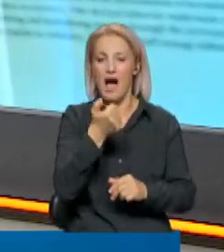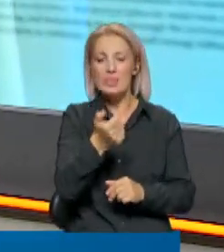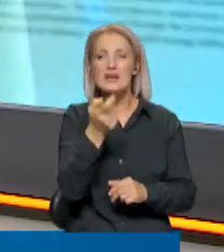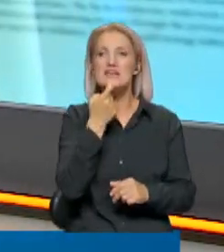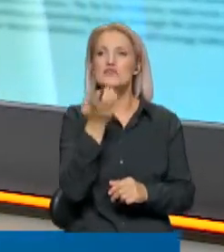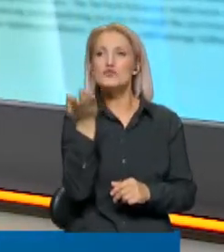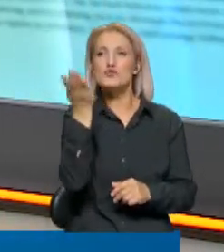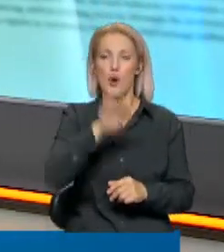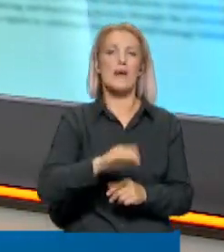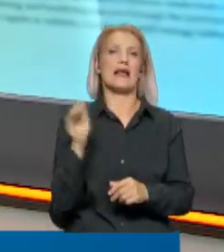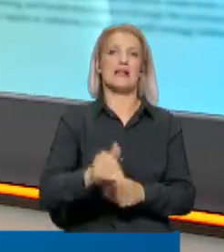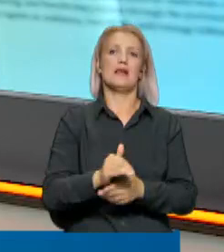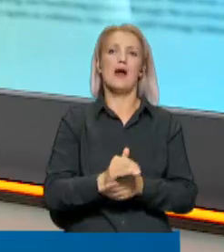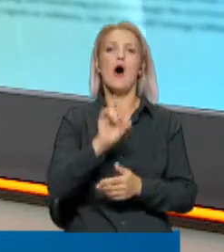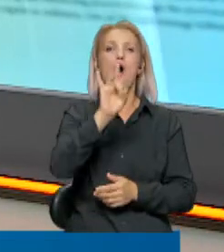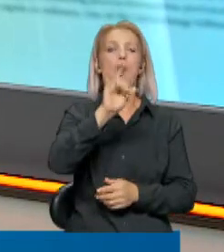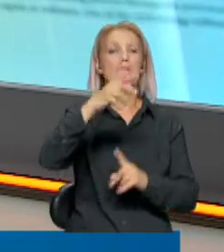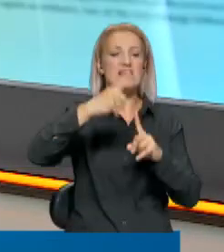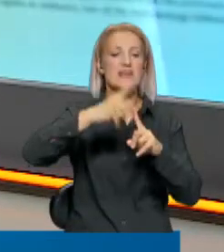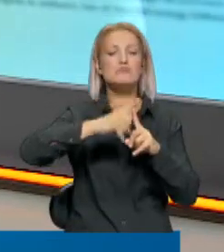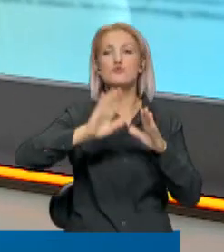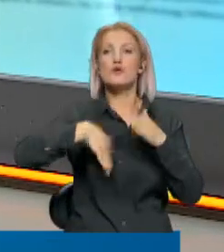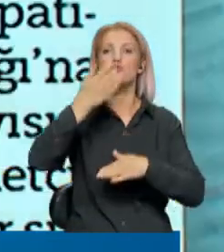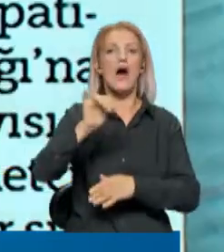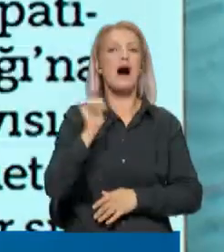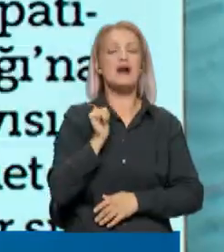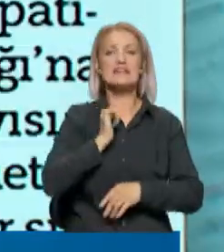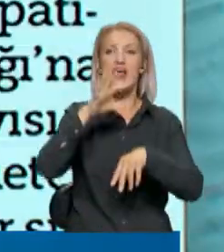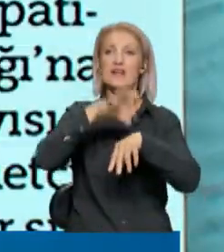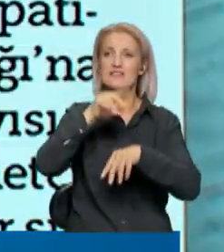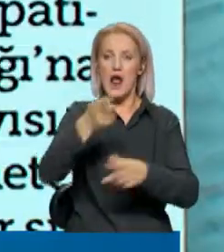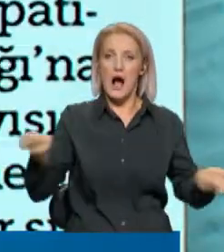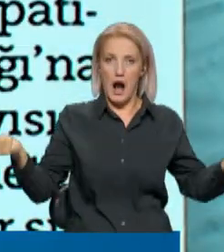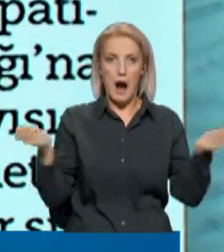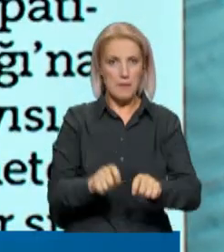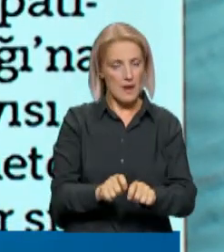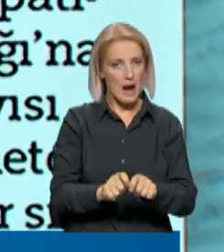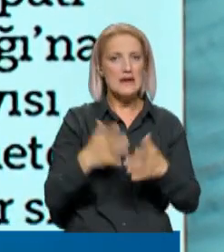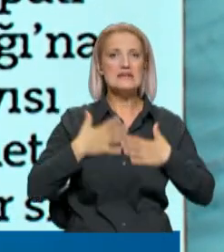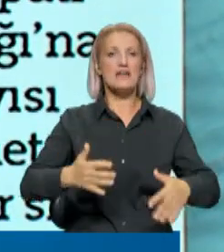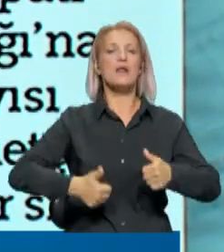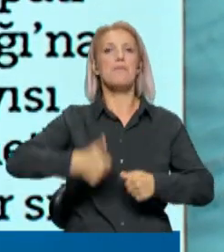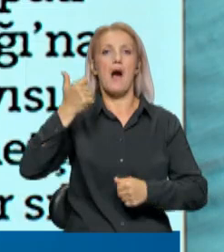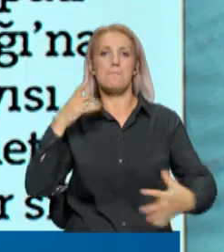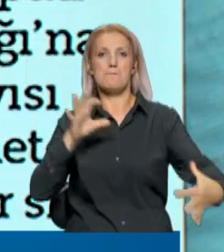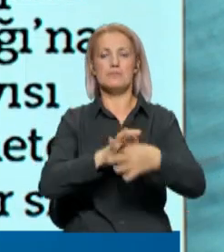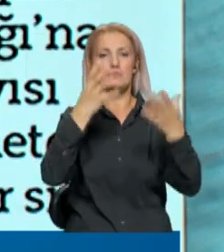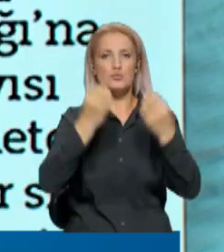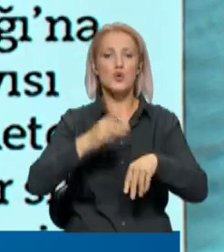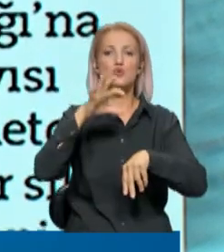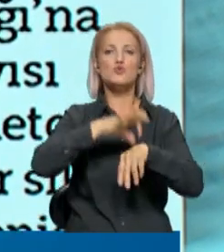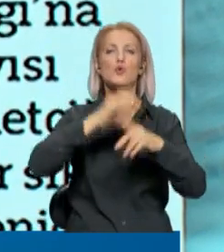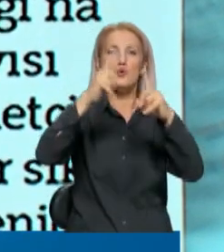sonra geldiler detayıyla. 15 Temmuz'dan sonra askeri hastaneler kapatılarak Sağlık Bakanlığı'na bağlandı. Doktor